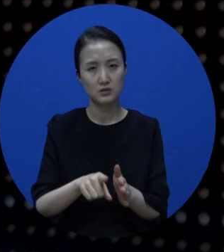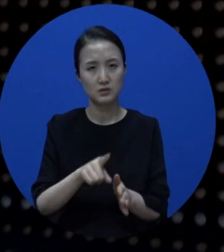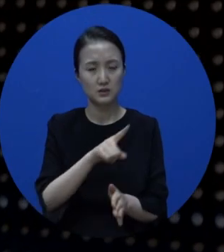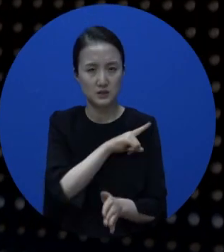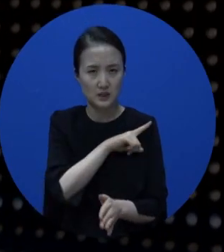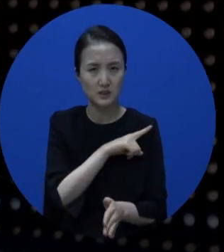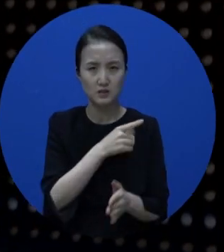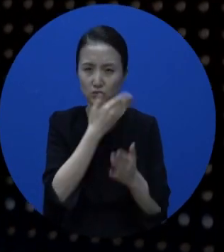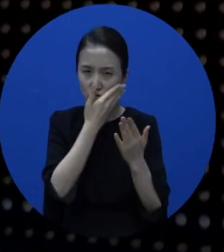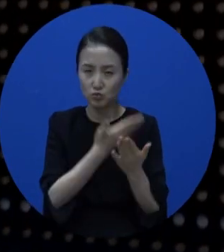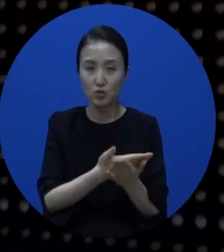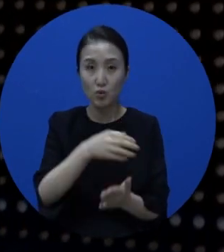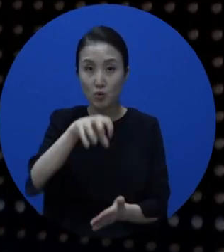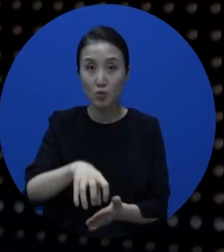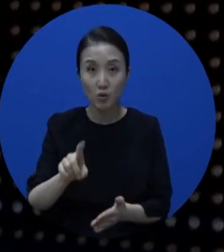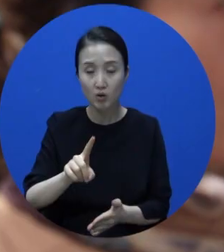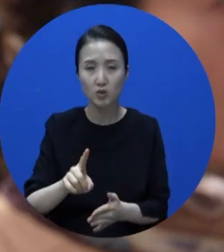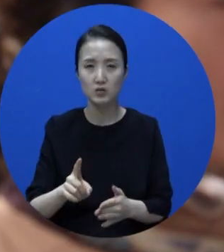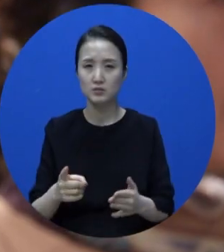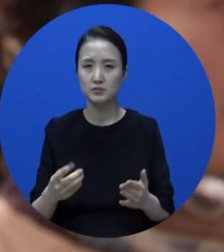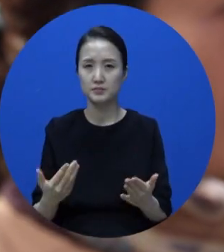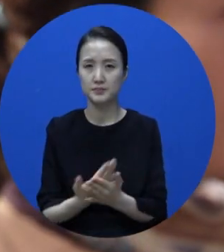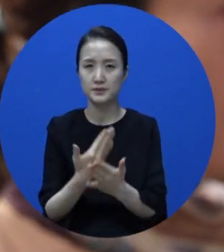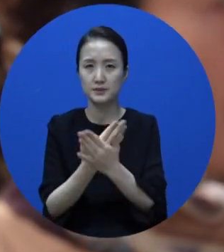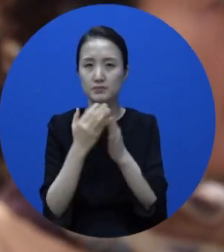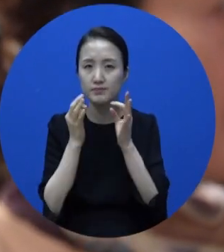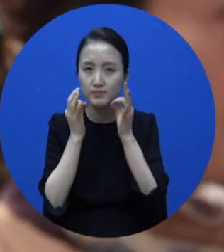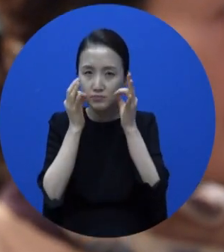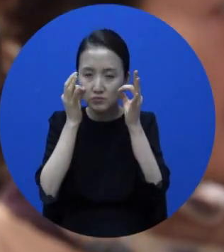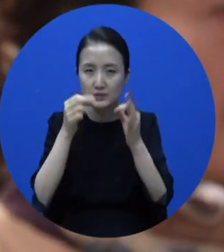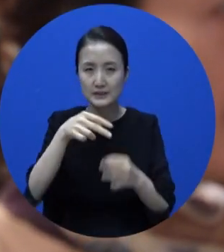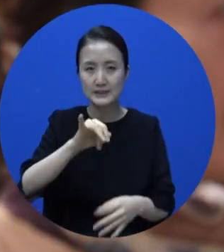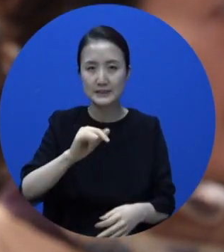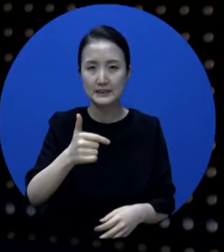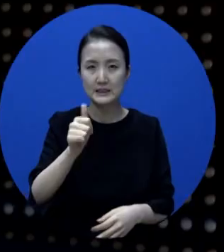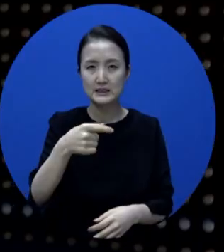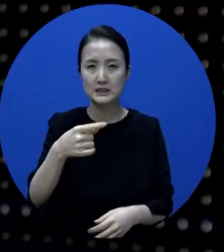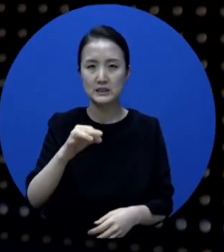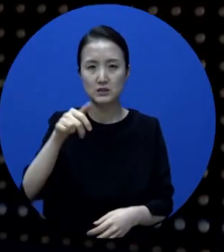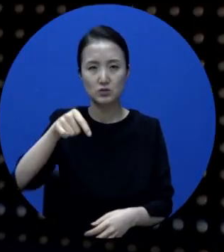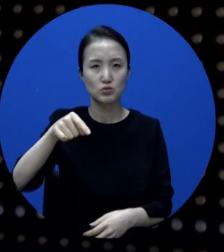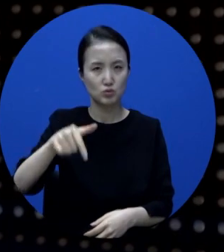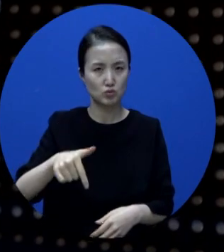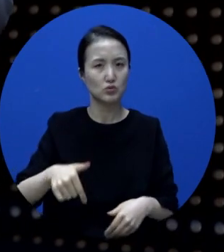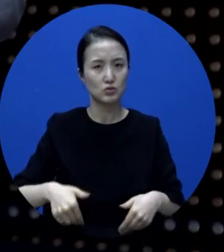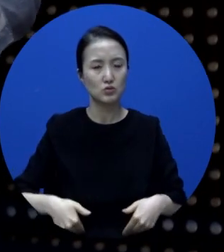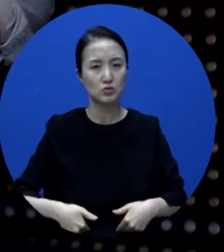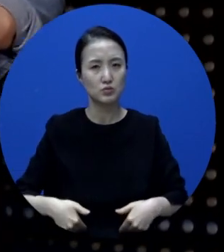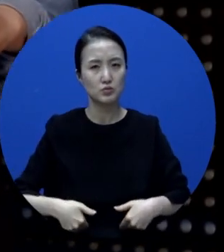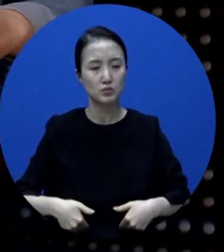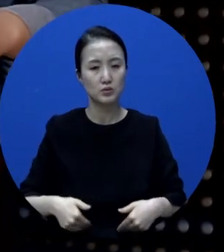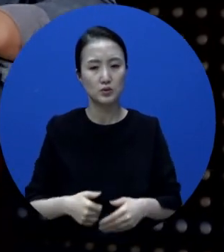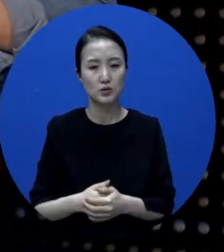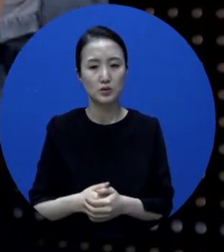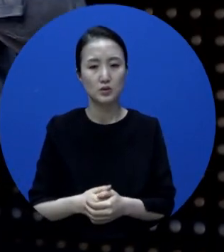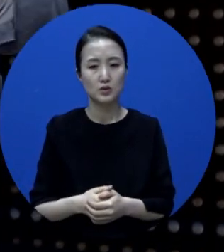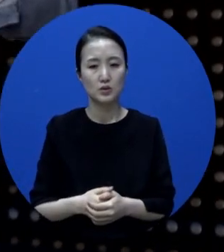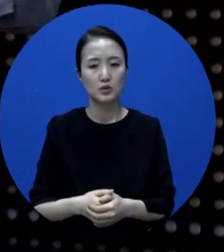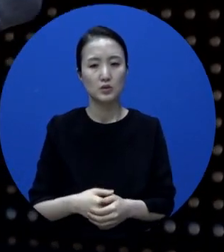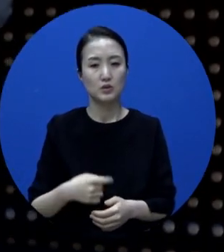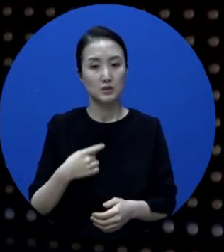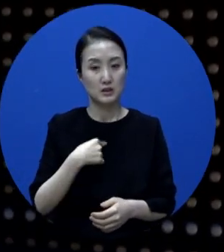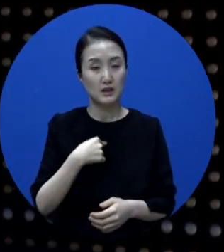신흥국 이다 라고 했습니다 아까 신흥국 말씀드렸죠 2019년 경제를 만약에 노래